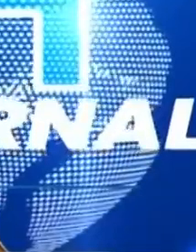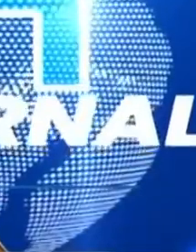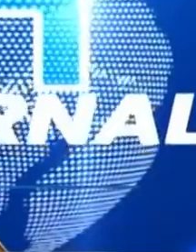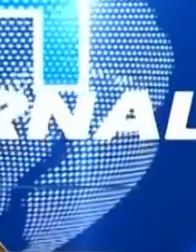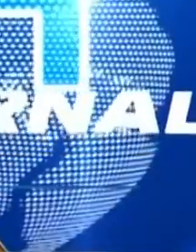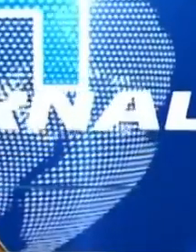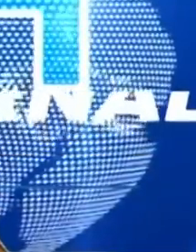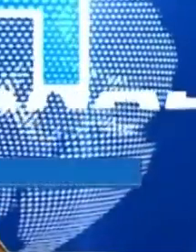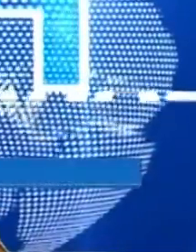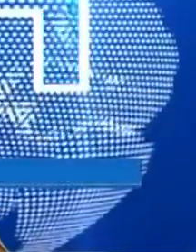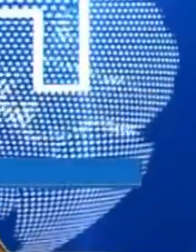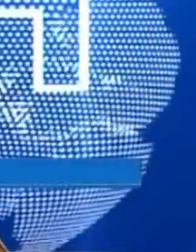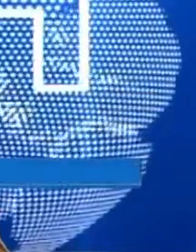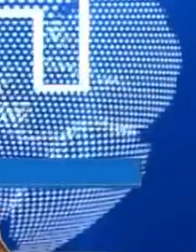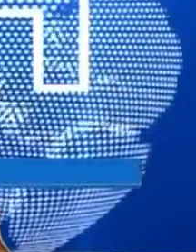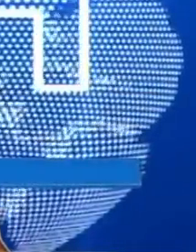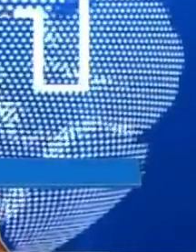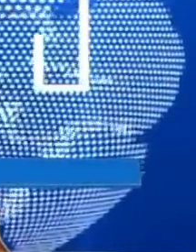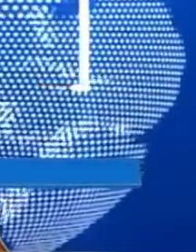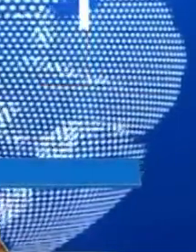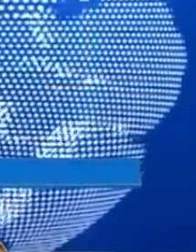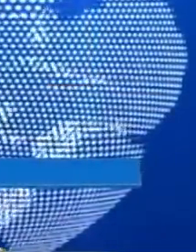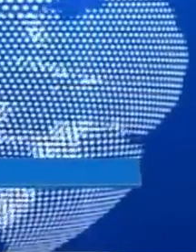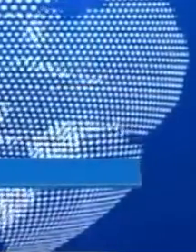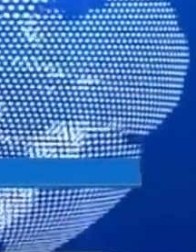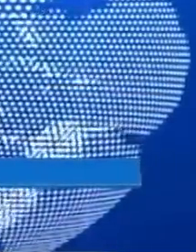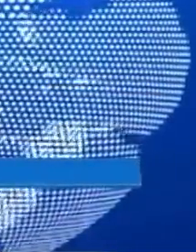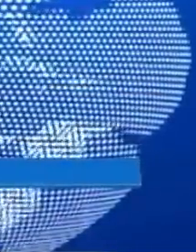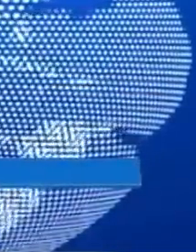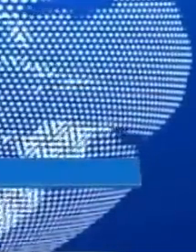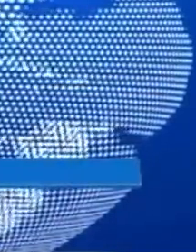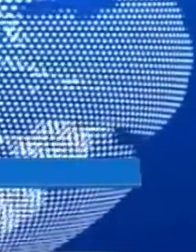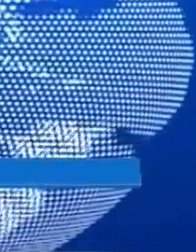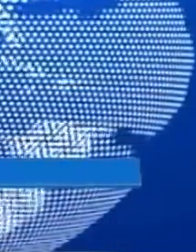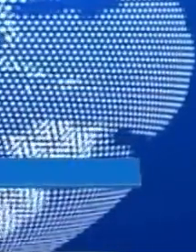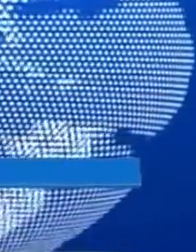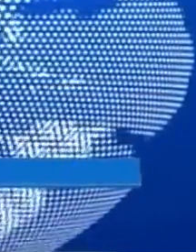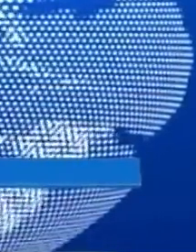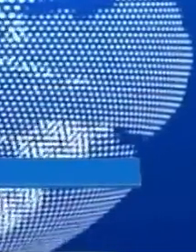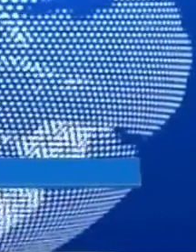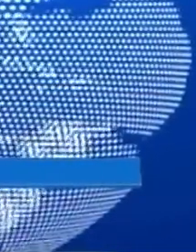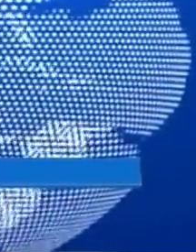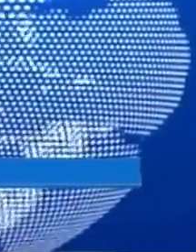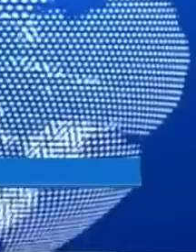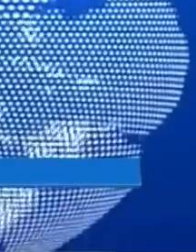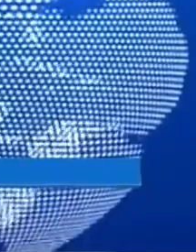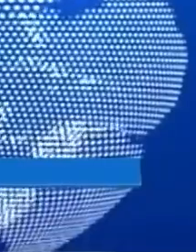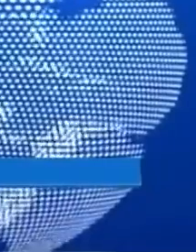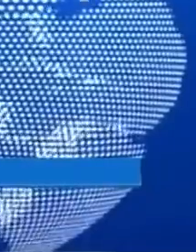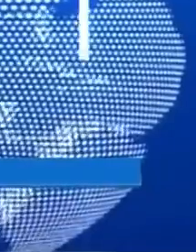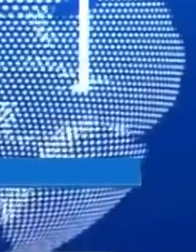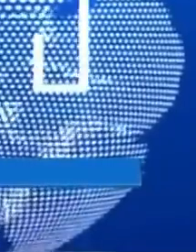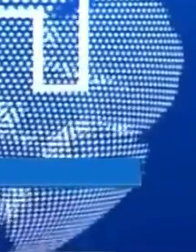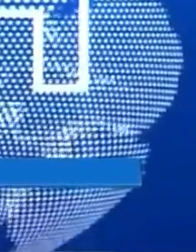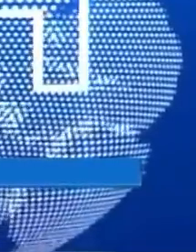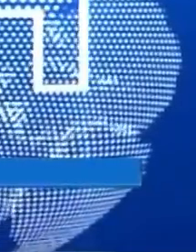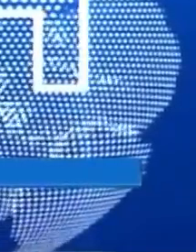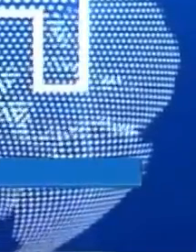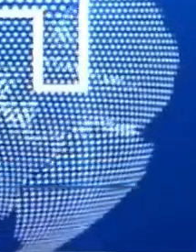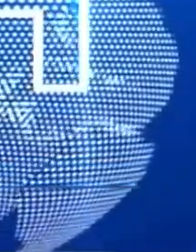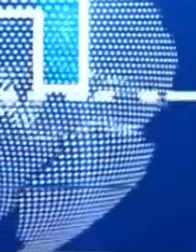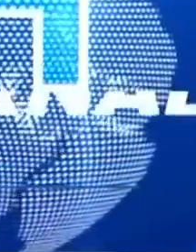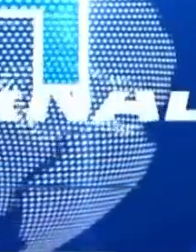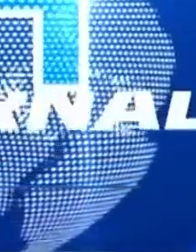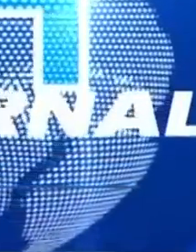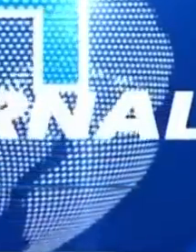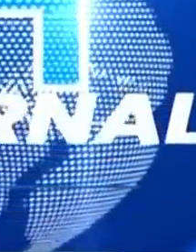Je l'ai dit, le trafic a repris ce dimanche sur la route Goma-Rutshuru après près d'une semaine d'interruption suite aux attaques du M23 appuyées